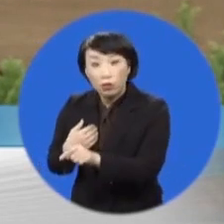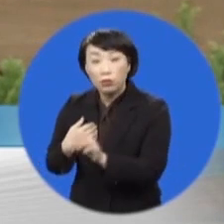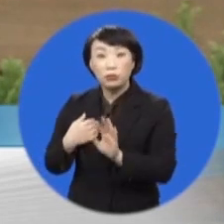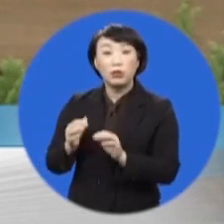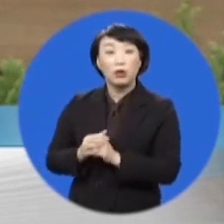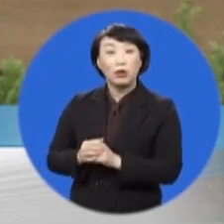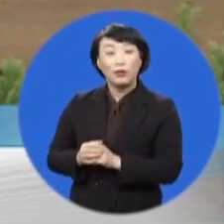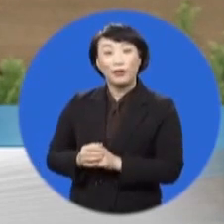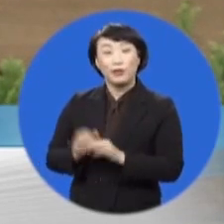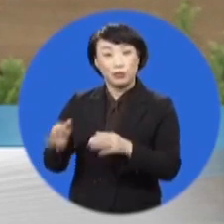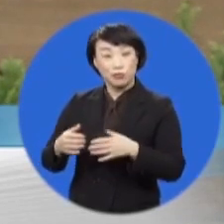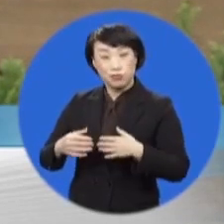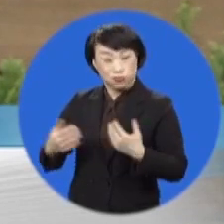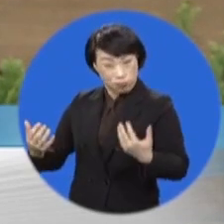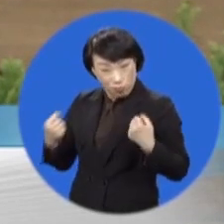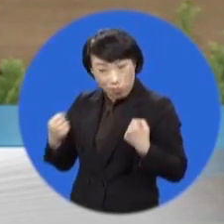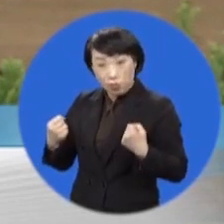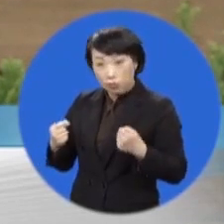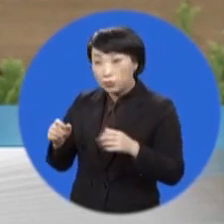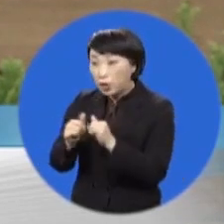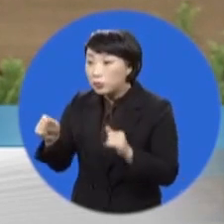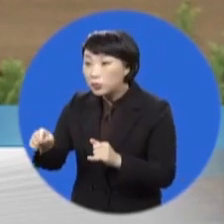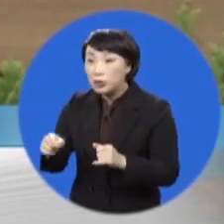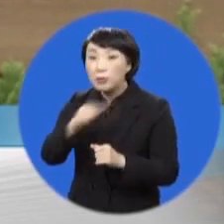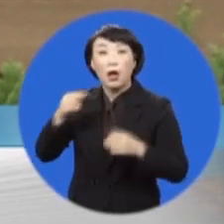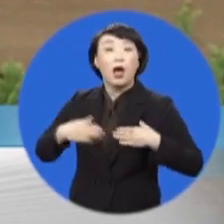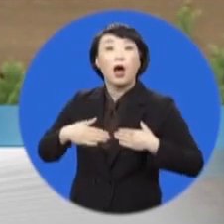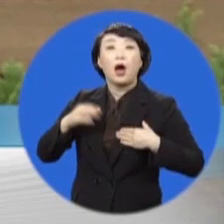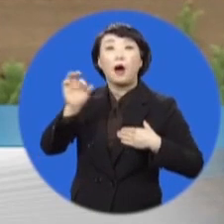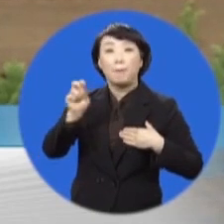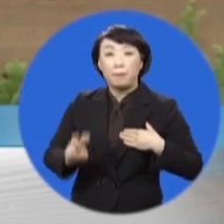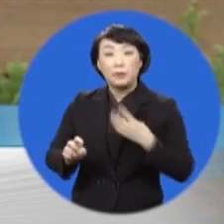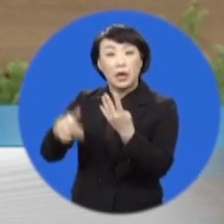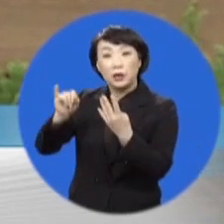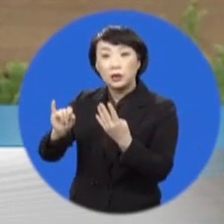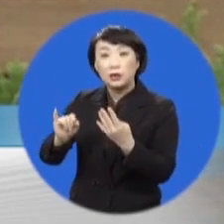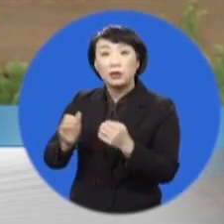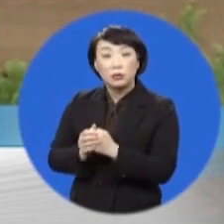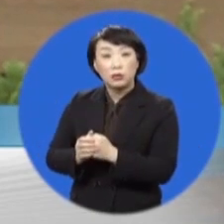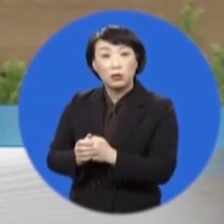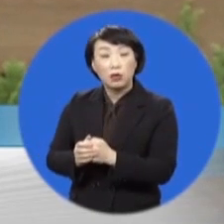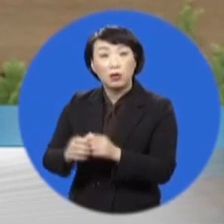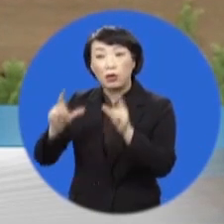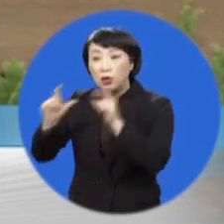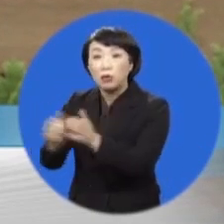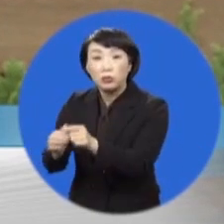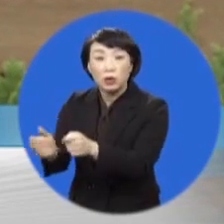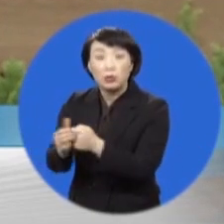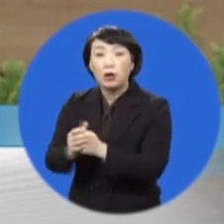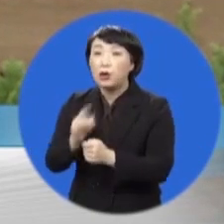둥치 가 전문이 폐암 4기로 충 난 다니까 말에는 키우니 사람도 없고